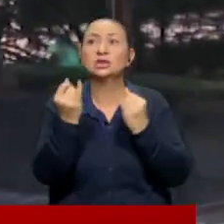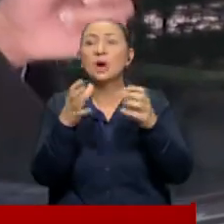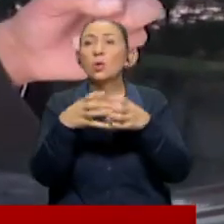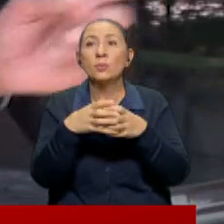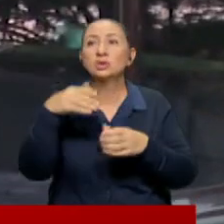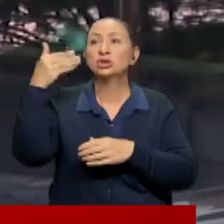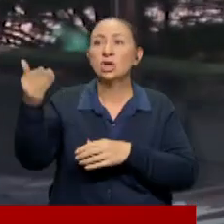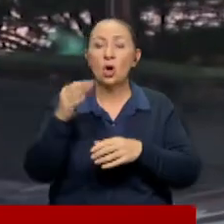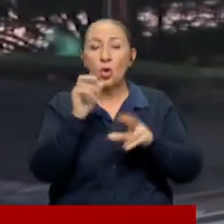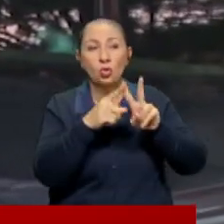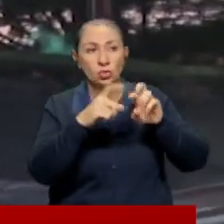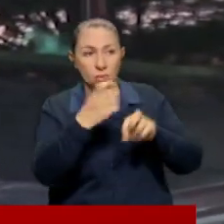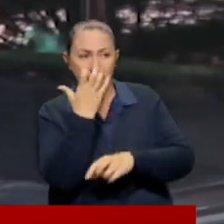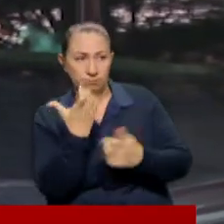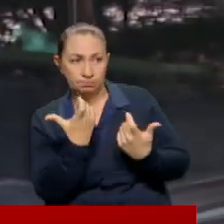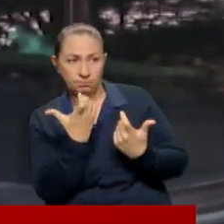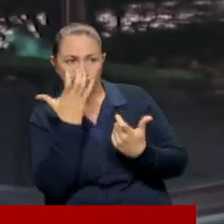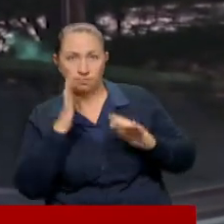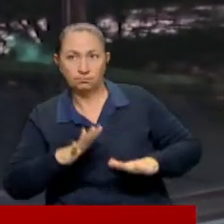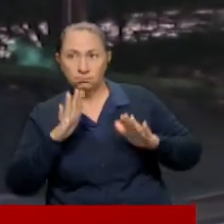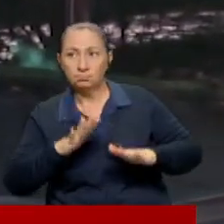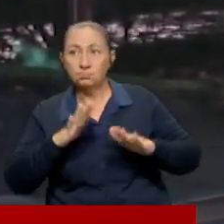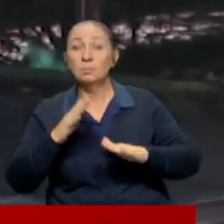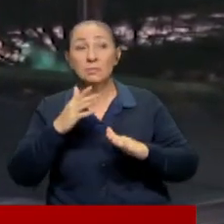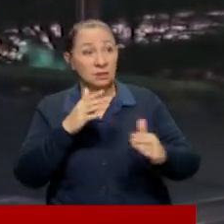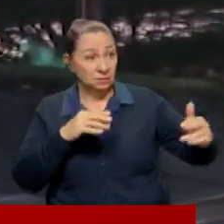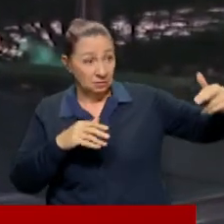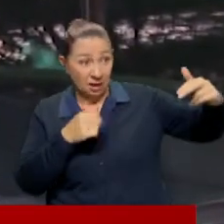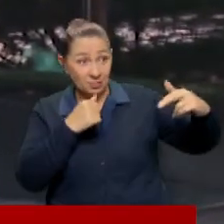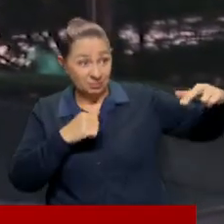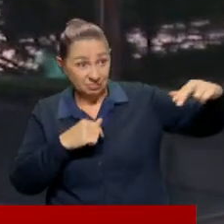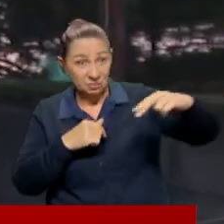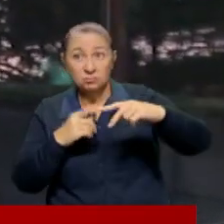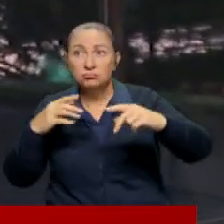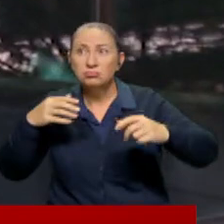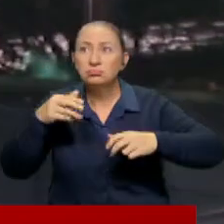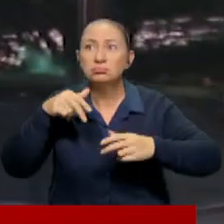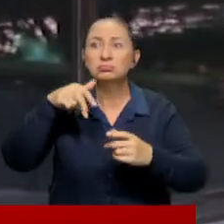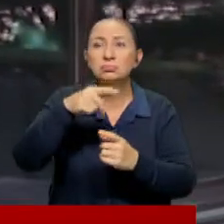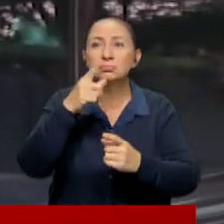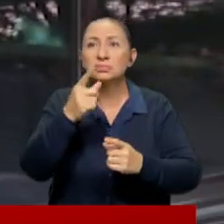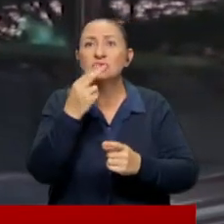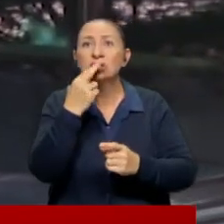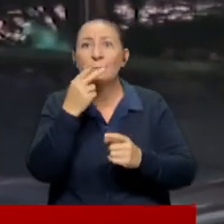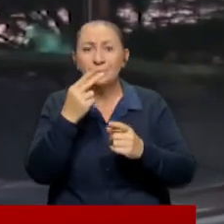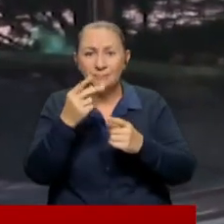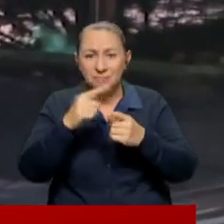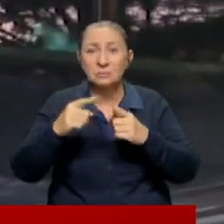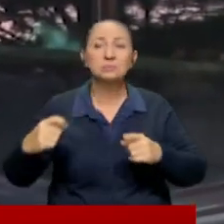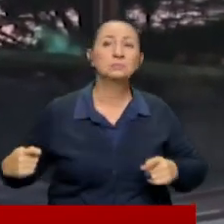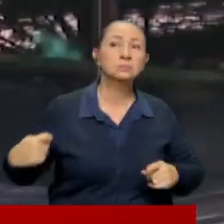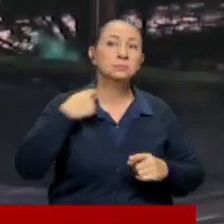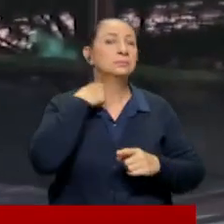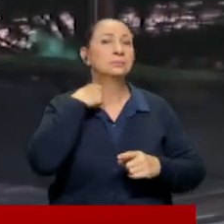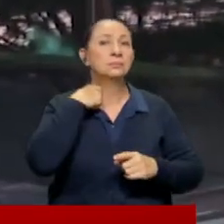grup dışarıda Onur Şener'i beklemeye başladılar. Ve dışarıya çıktığında üzerine yürüdüler. Bir cam parçasıyla boynuna